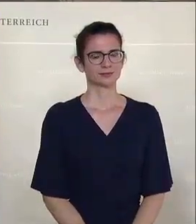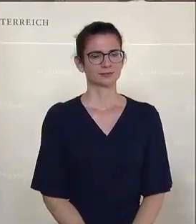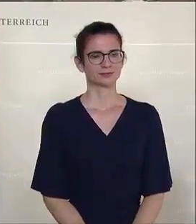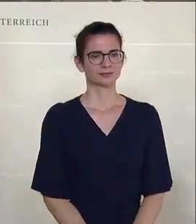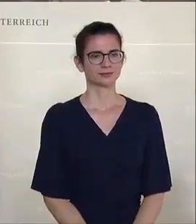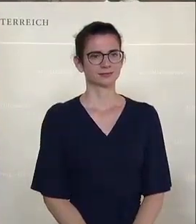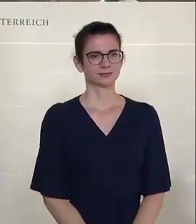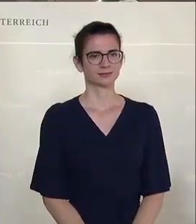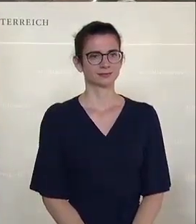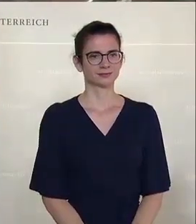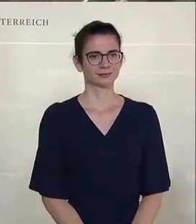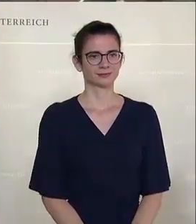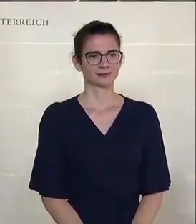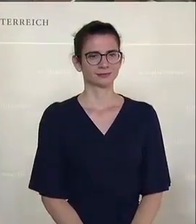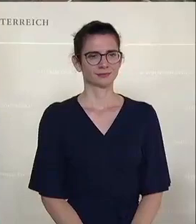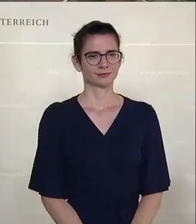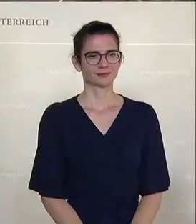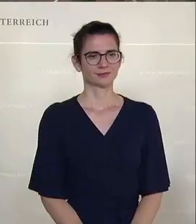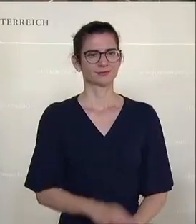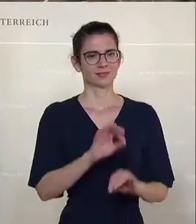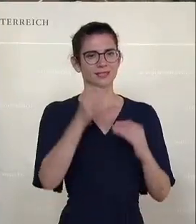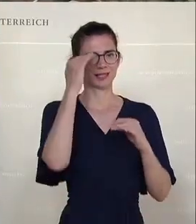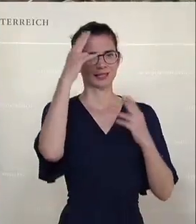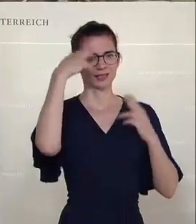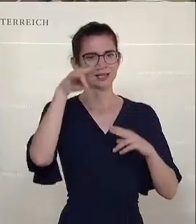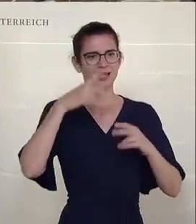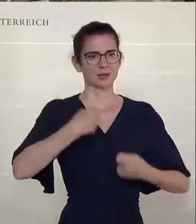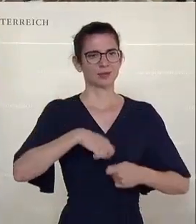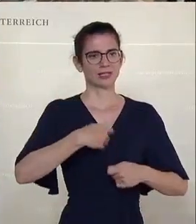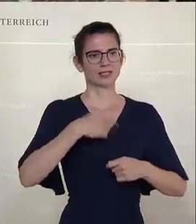der historisch niedrigen Wahlbeteiligung bei den ÖH-Wahlen im Mai dieses Jahres.